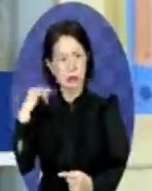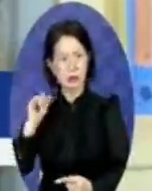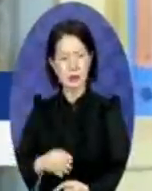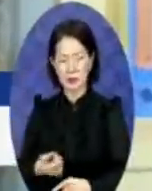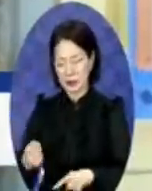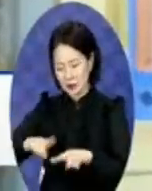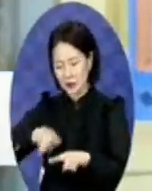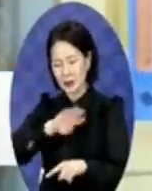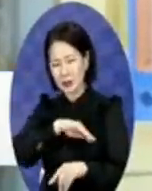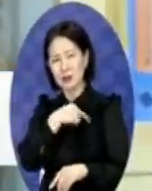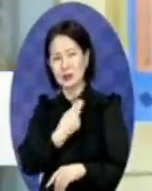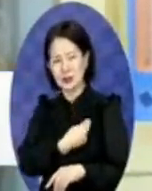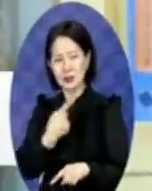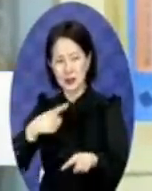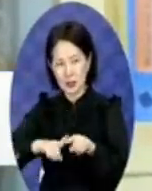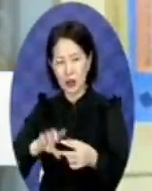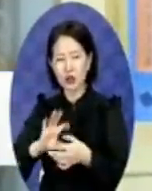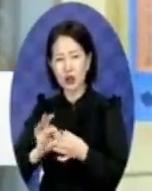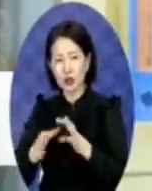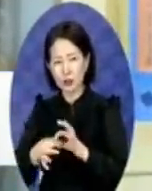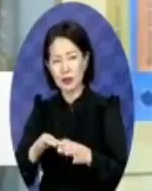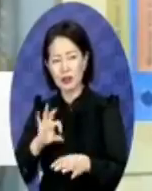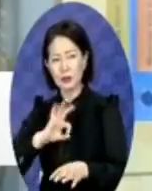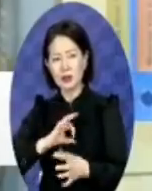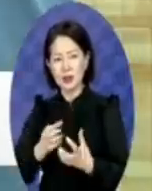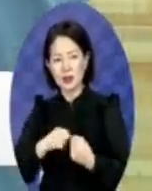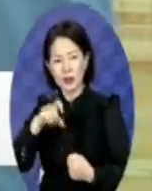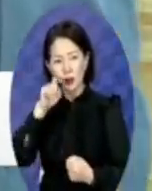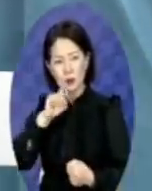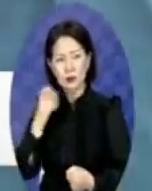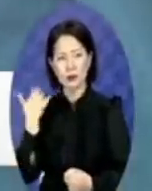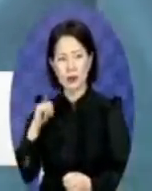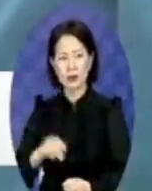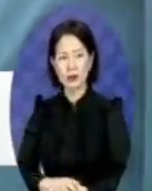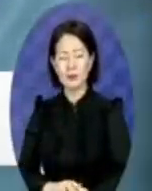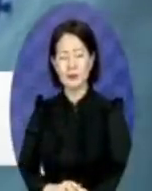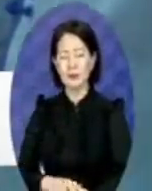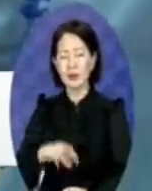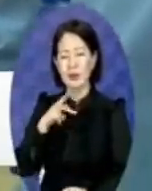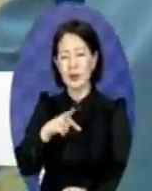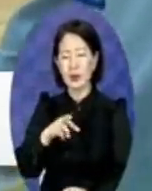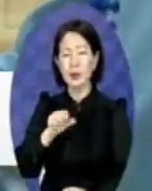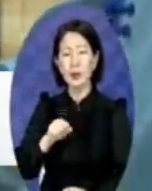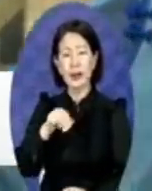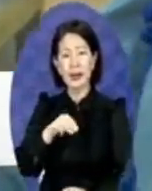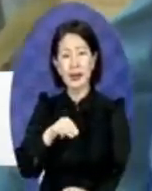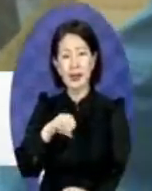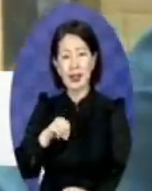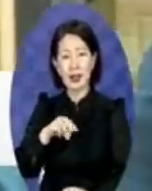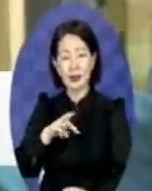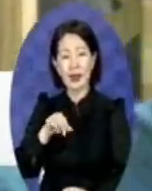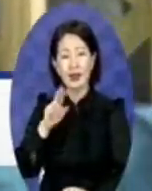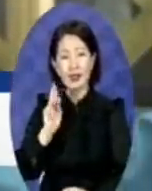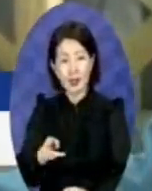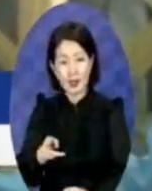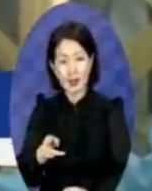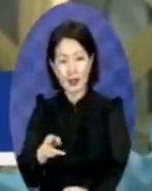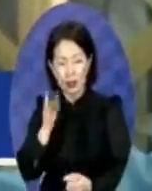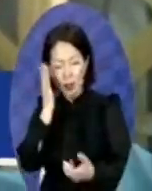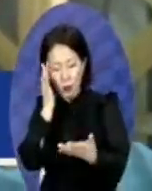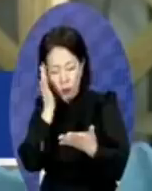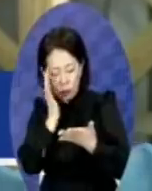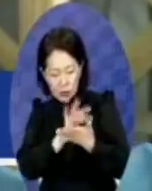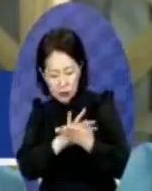Дахиад хичээгээд дараагийн олимпиадаас медаль авахыг хүссэн дээ. Математик ингээд яг ингээд бодлогын яг мөн чанарыг хараад